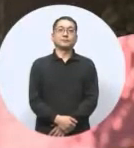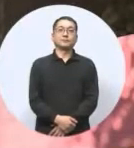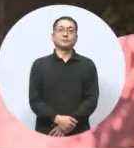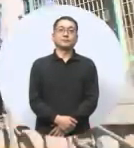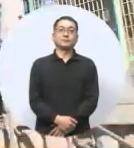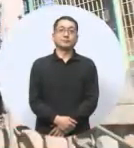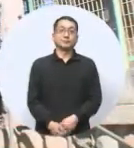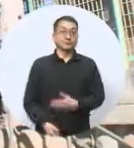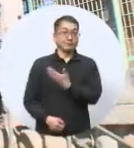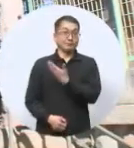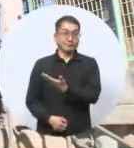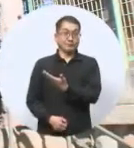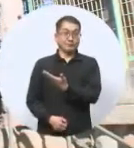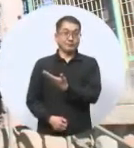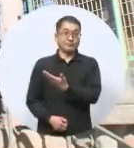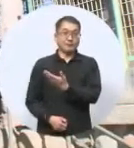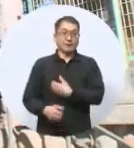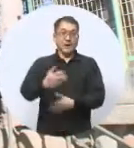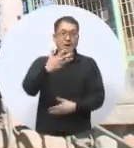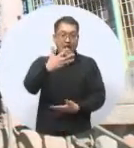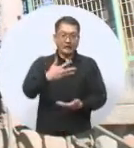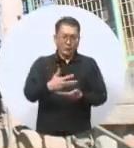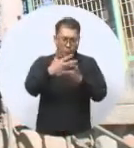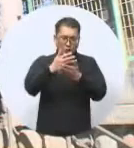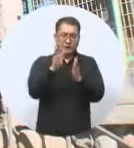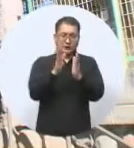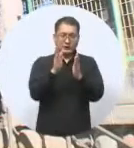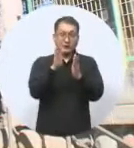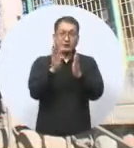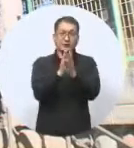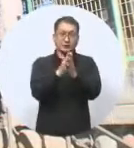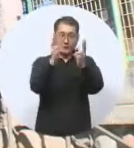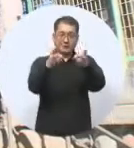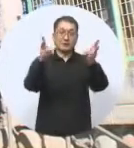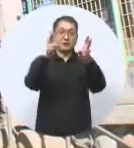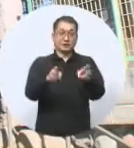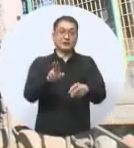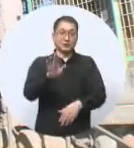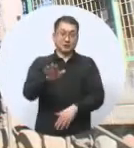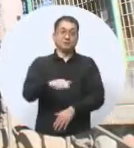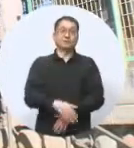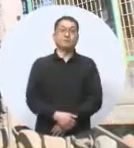3人が向かっているのは室田八王子神社。